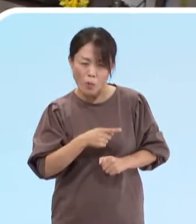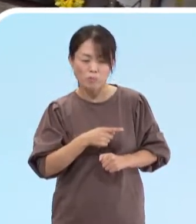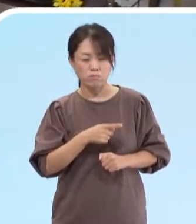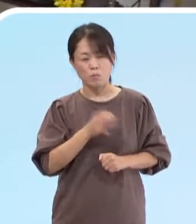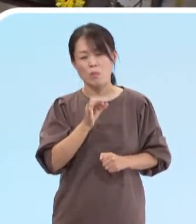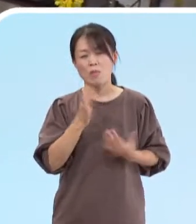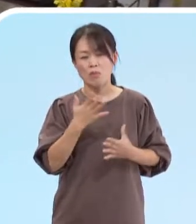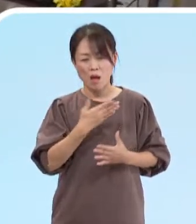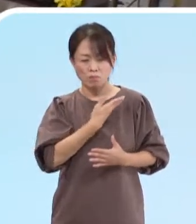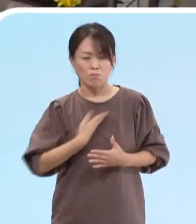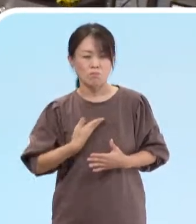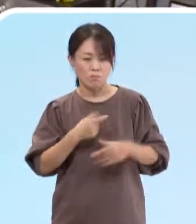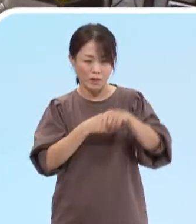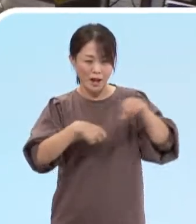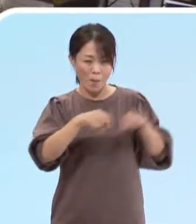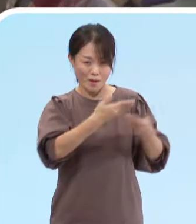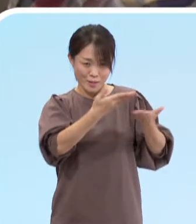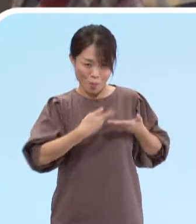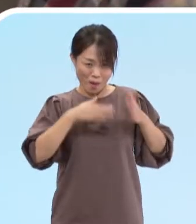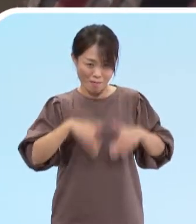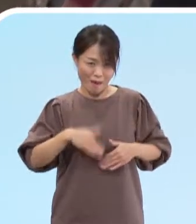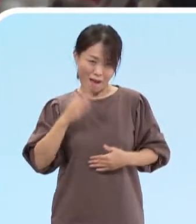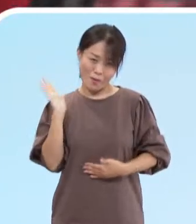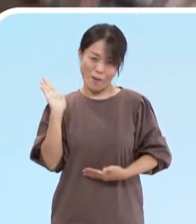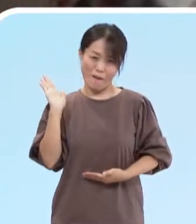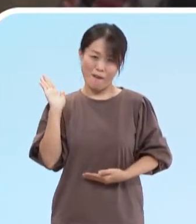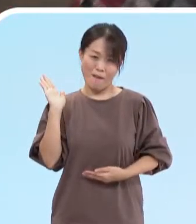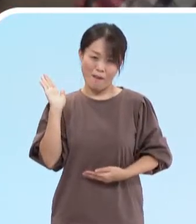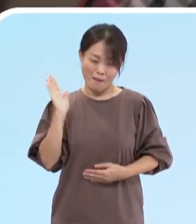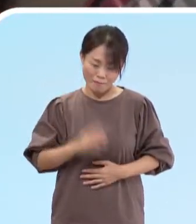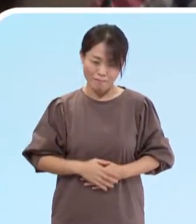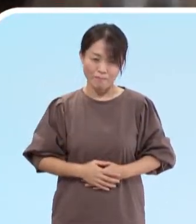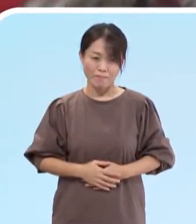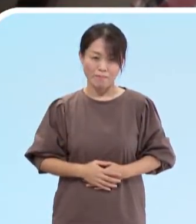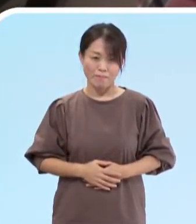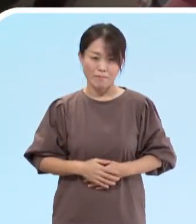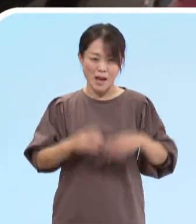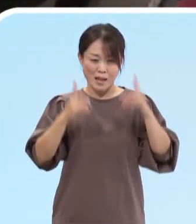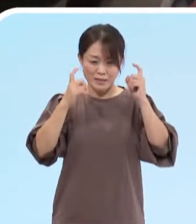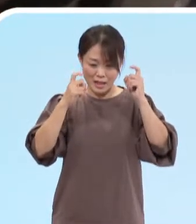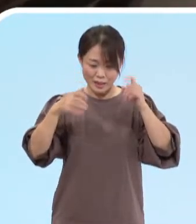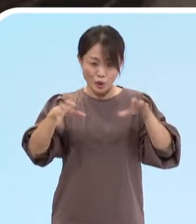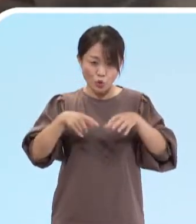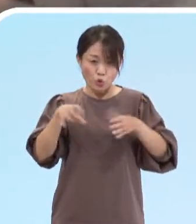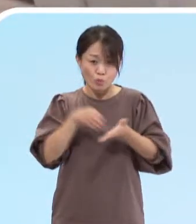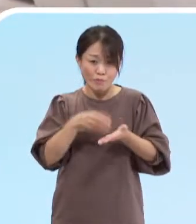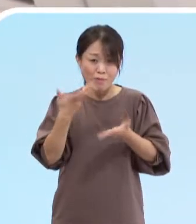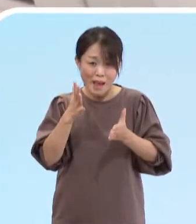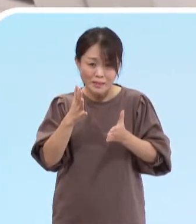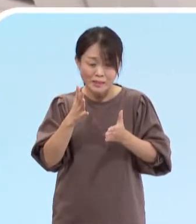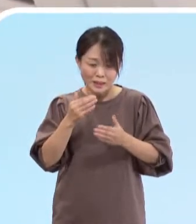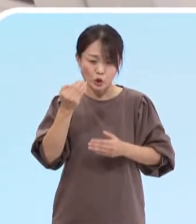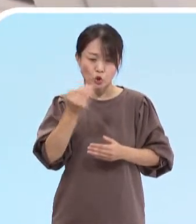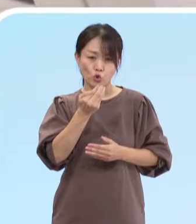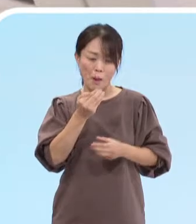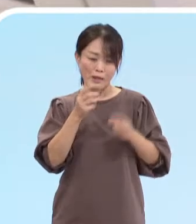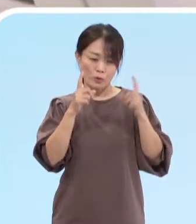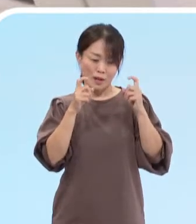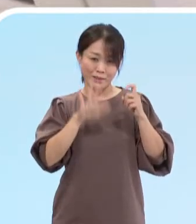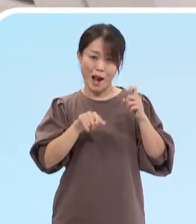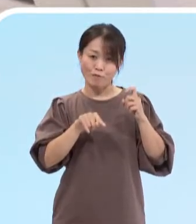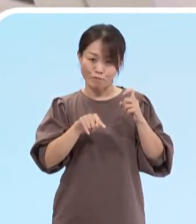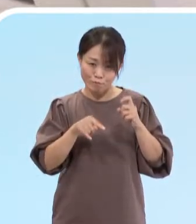ですけれども、ないことやふれんわということで。 デザイン料の代わりにもらったのが、写真集に入らなかった9枚の